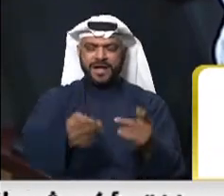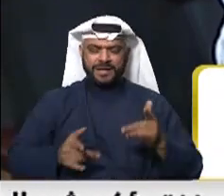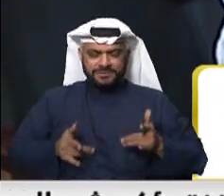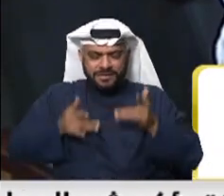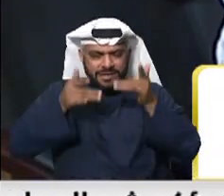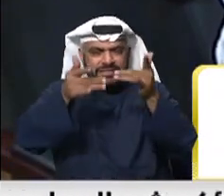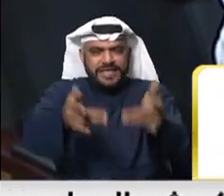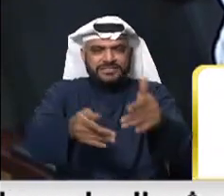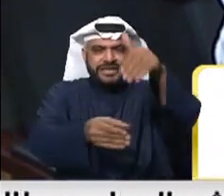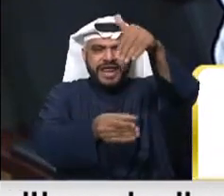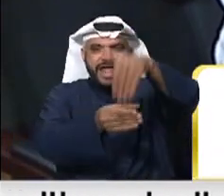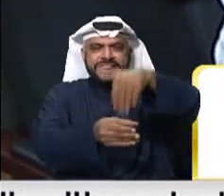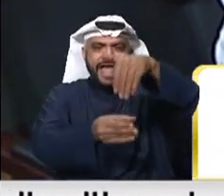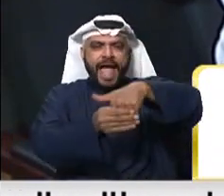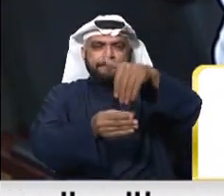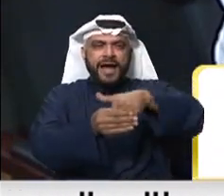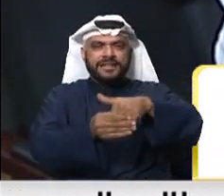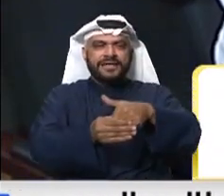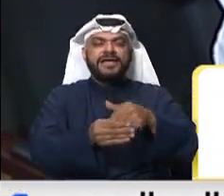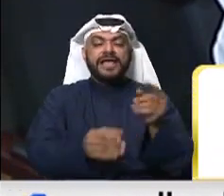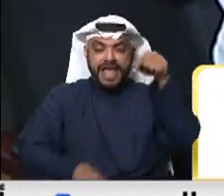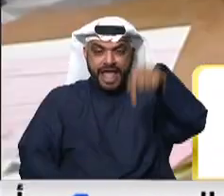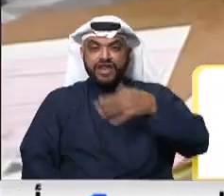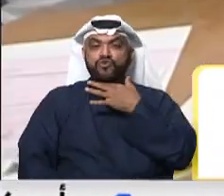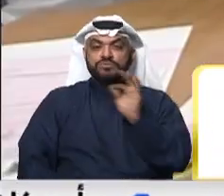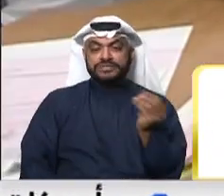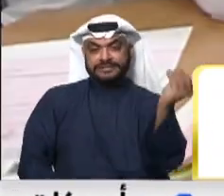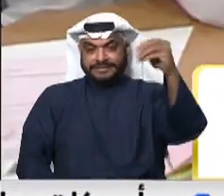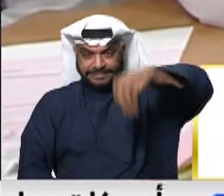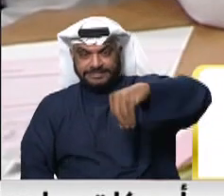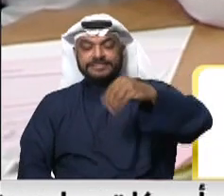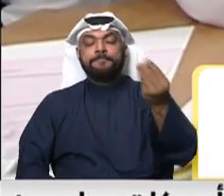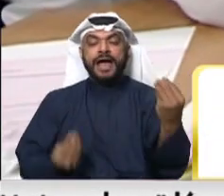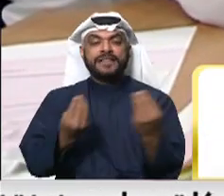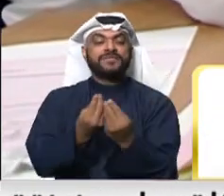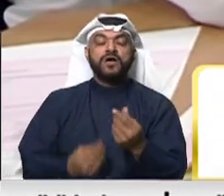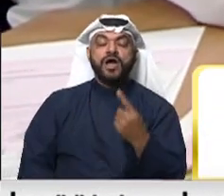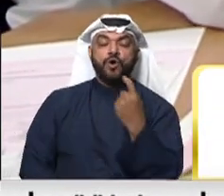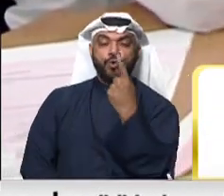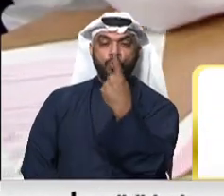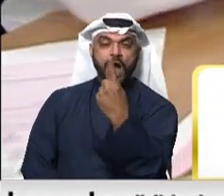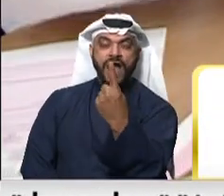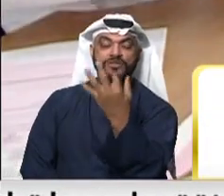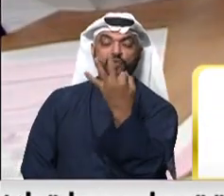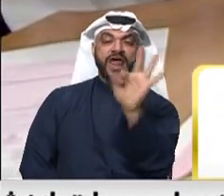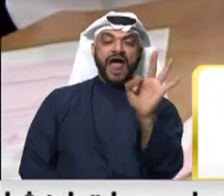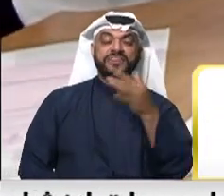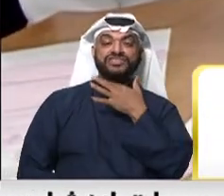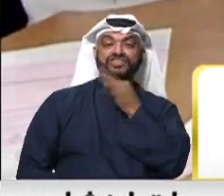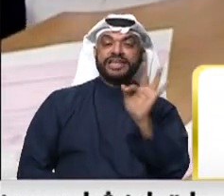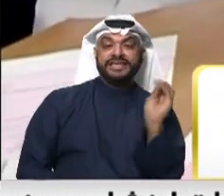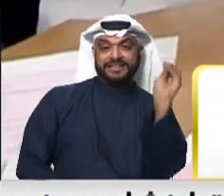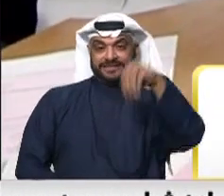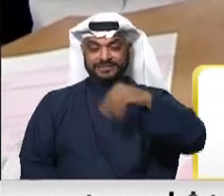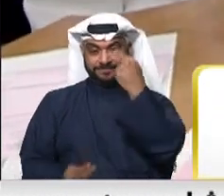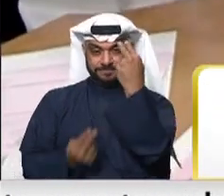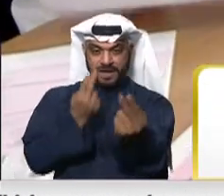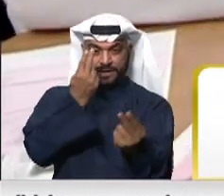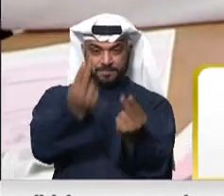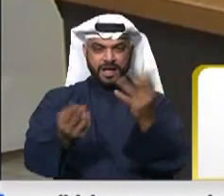2024 التحق بركب الترشح 31 مرشحا جديدا ليرتفع اجمالي المرشحين